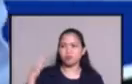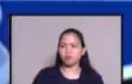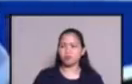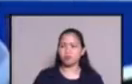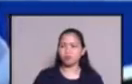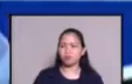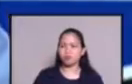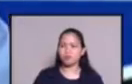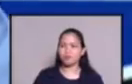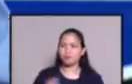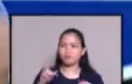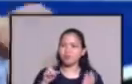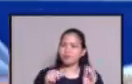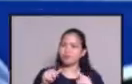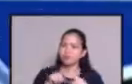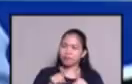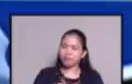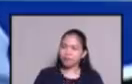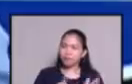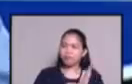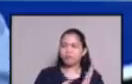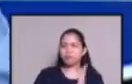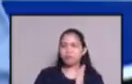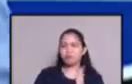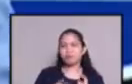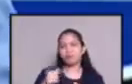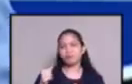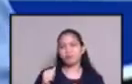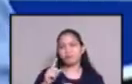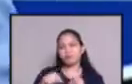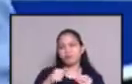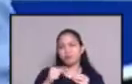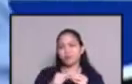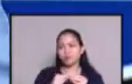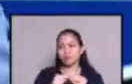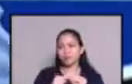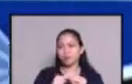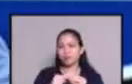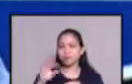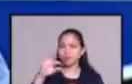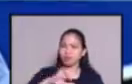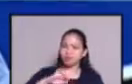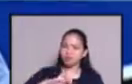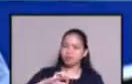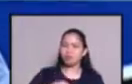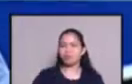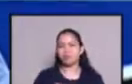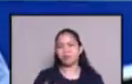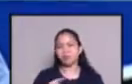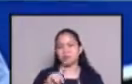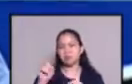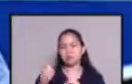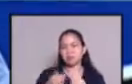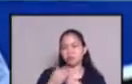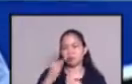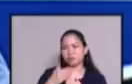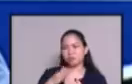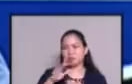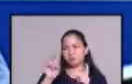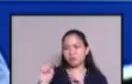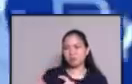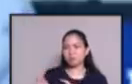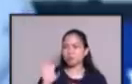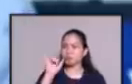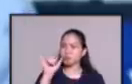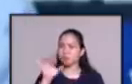As a voter? Yeah. I'd rather not say anything about election. Simpleng tanong lang na masasagot ng oo